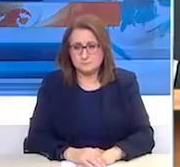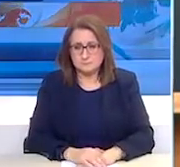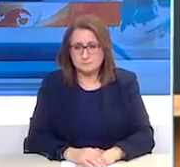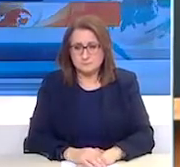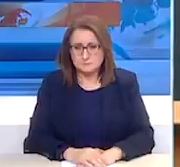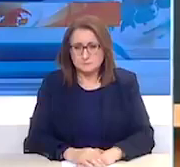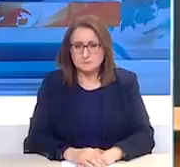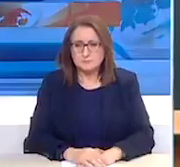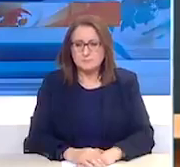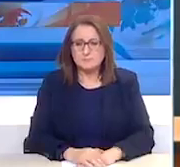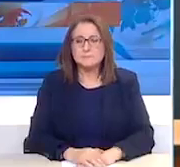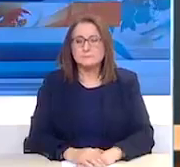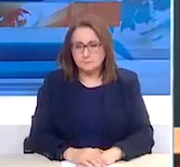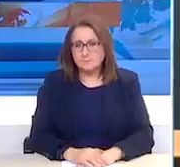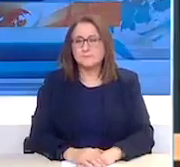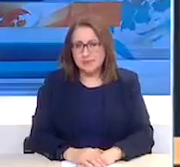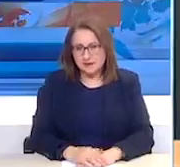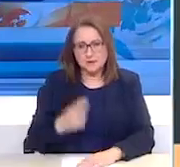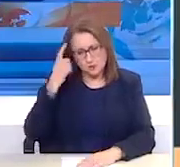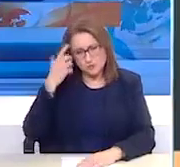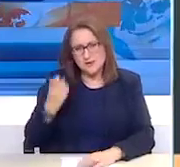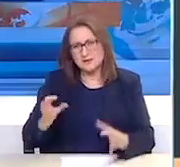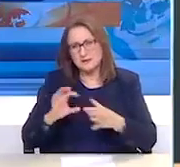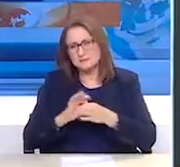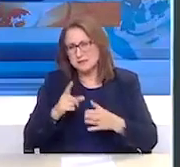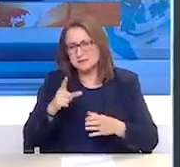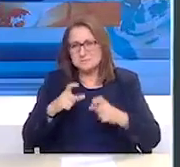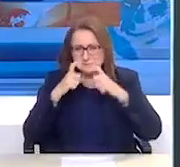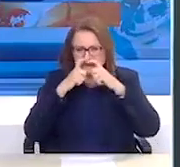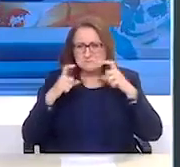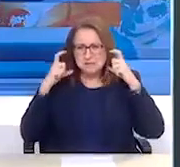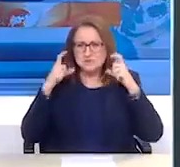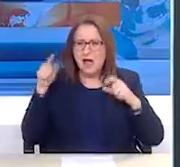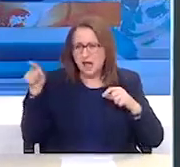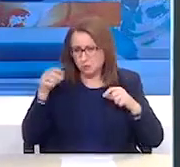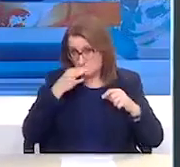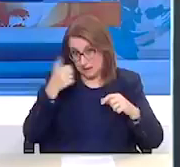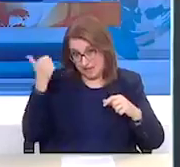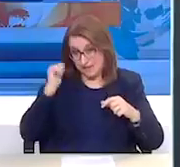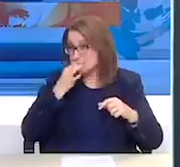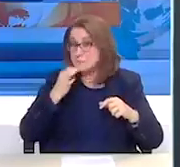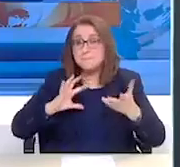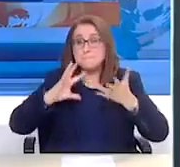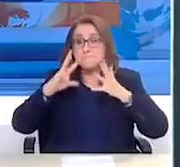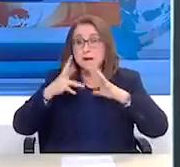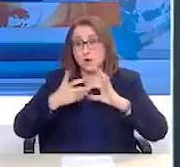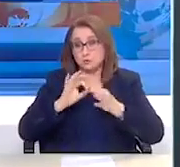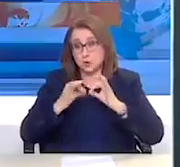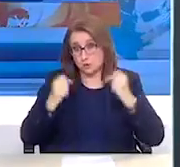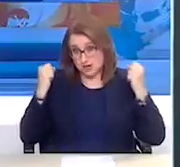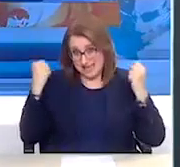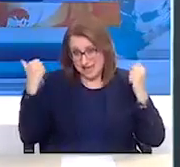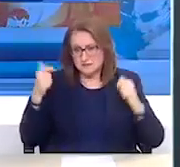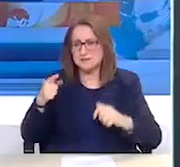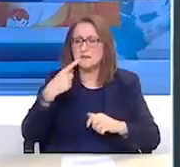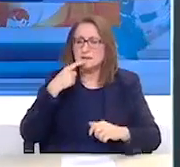Ναι, νομίζω έχει να κάνει με αυτά που σας είπα για τις μάσκες. Προετοιμάζεται και ο Παγκόσμιος Οργανισμός Υγείας ενδεχομένως να δεχθεί σε περιοχές